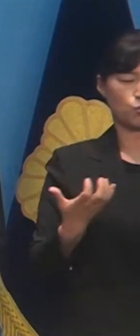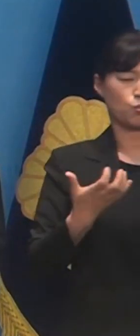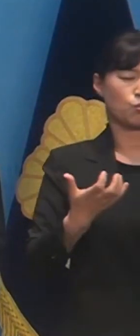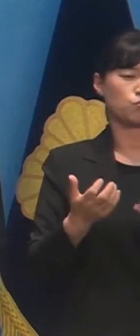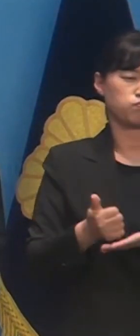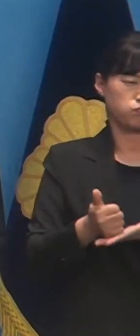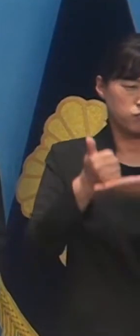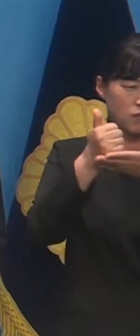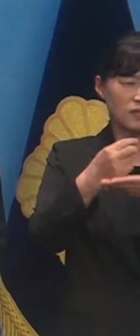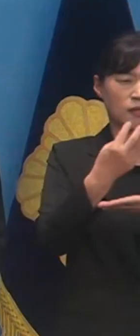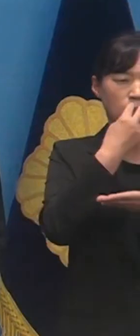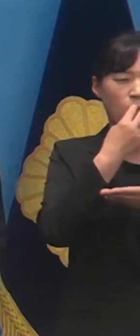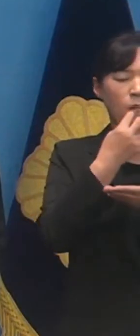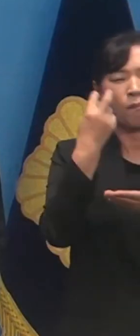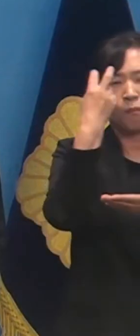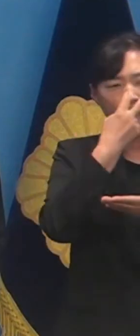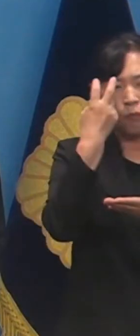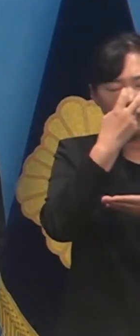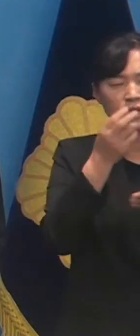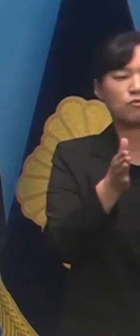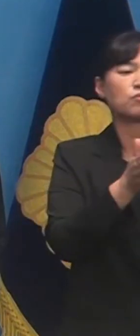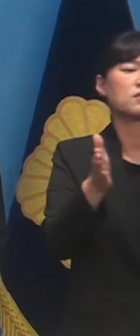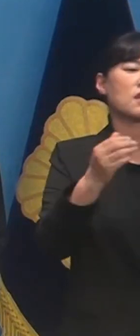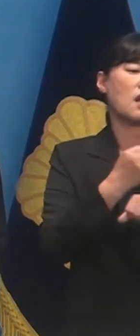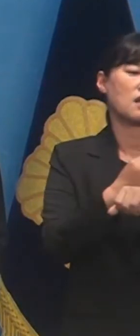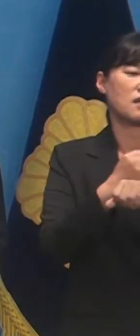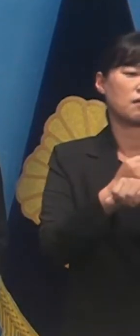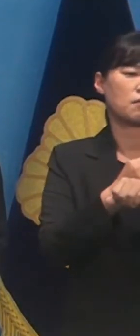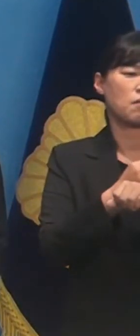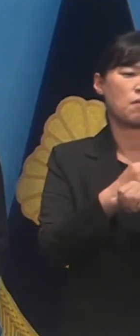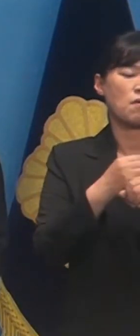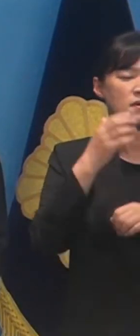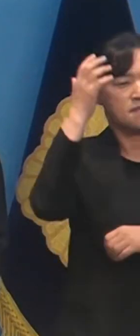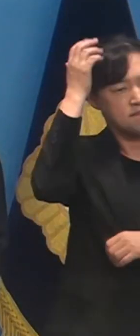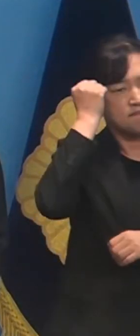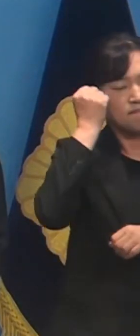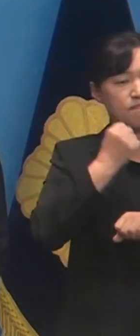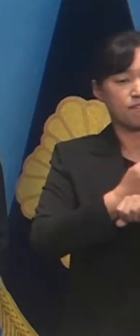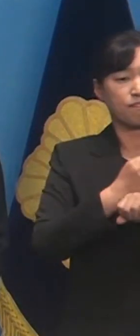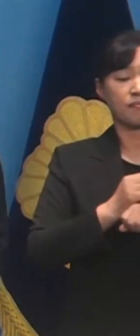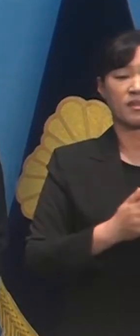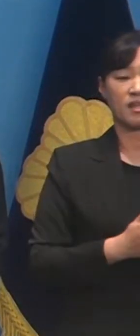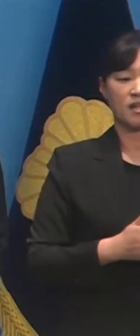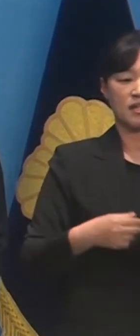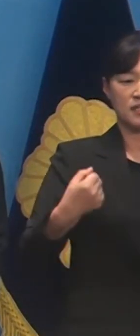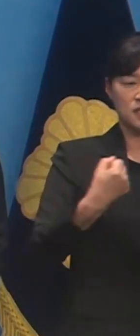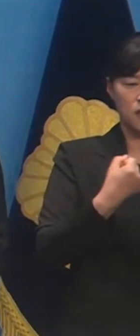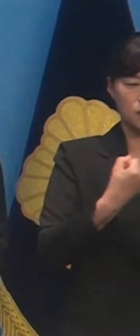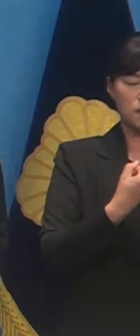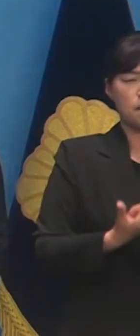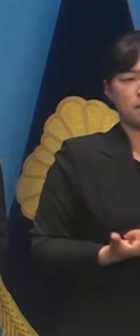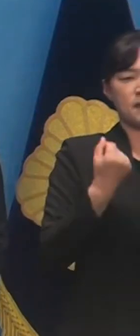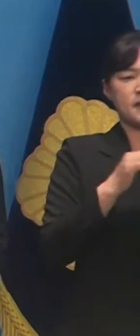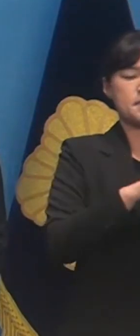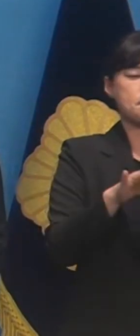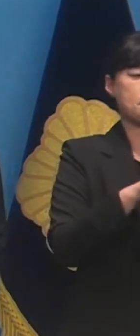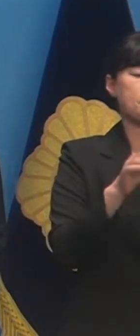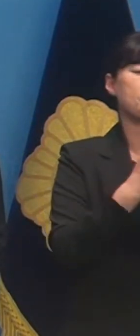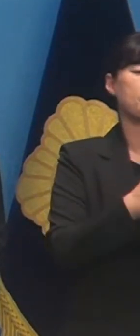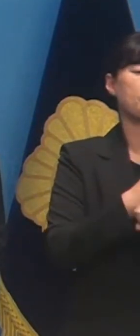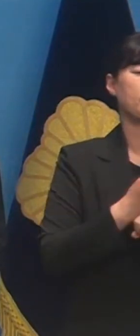존중과 생명 보호의 출발점이 바로 여기임을 명심하겠습니다. 이 싸움을 직시하고 해결해